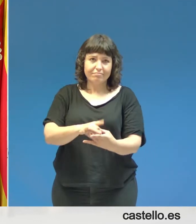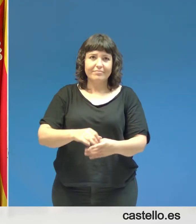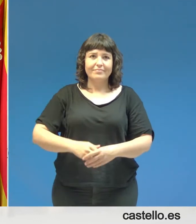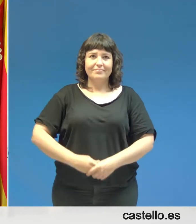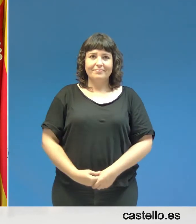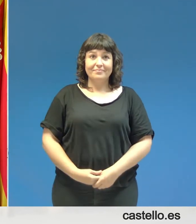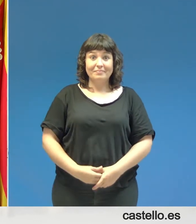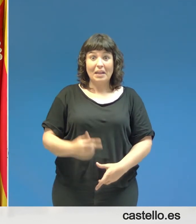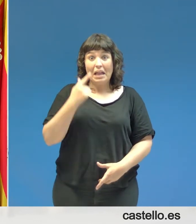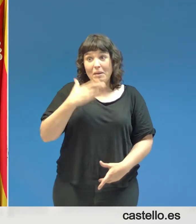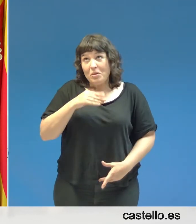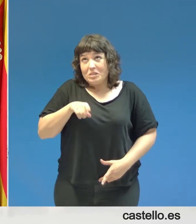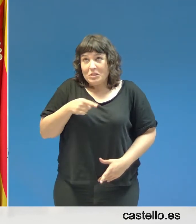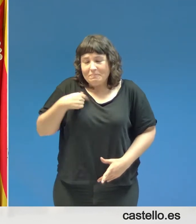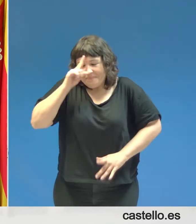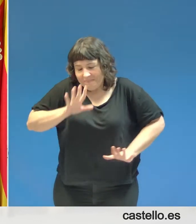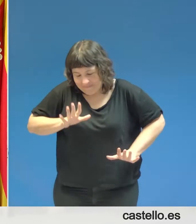A veure si puc.